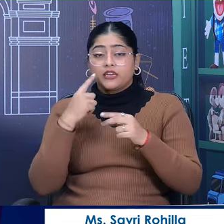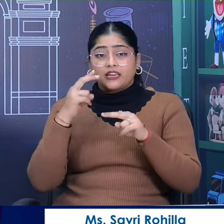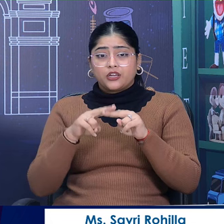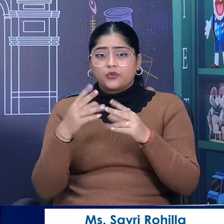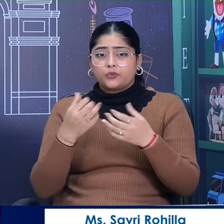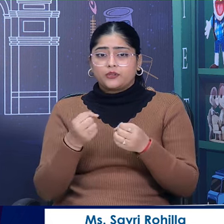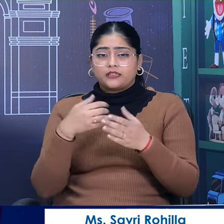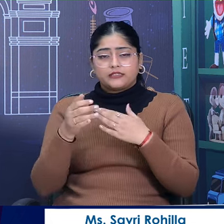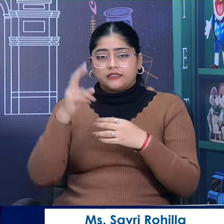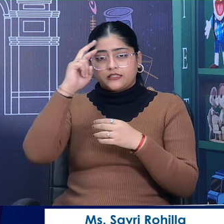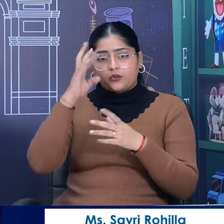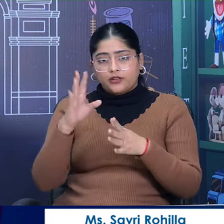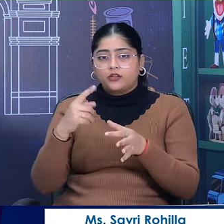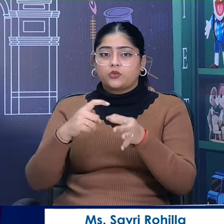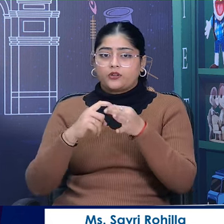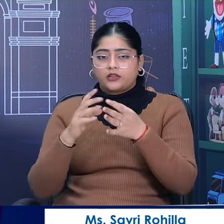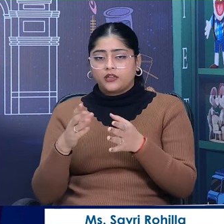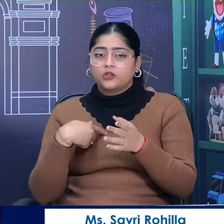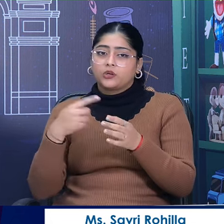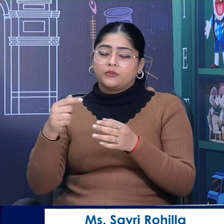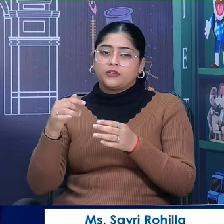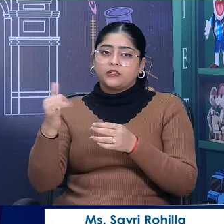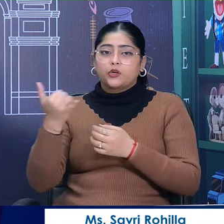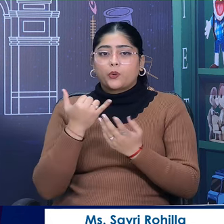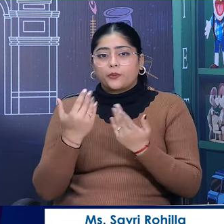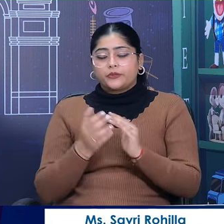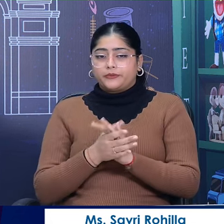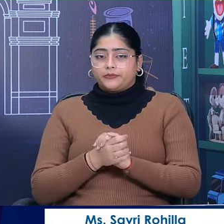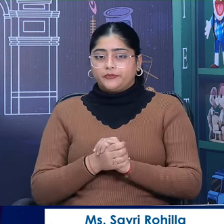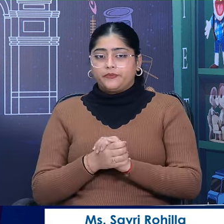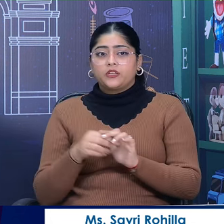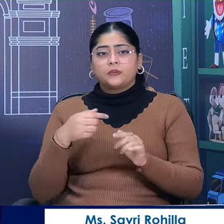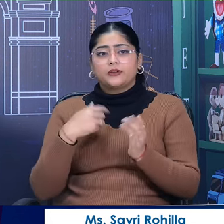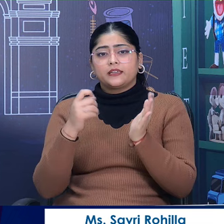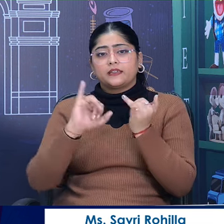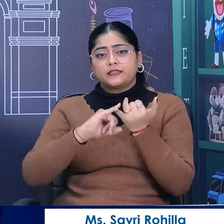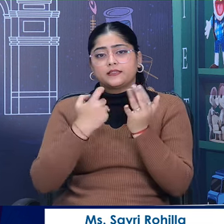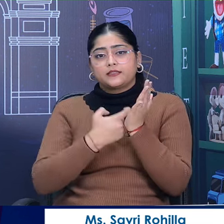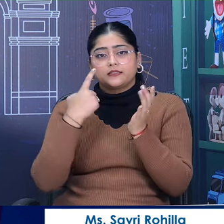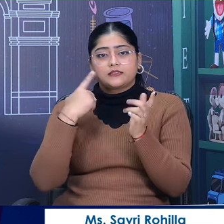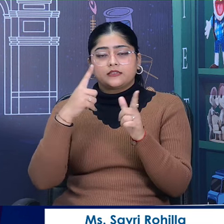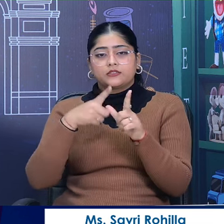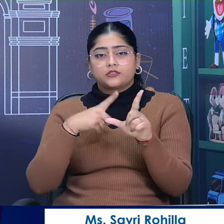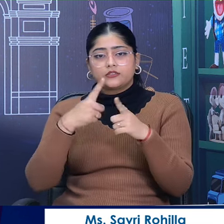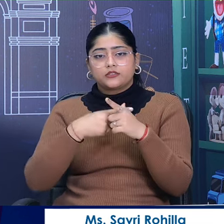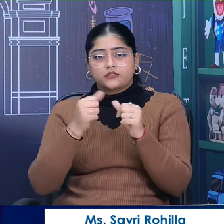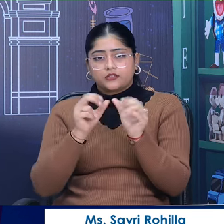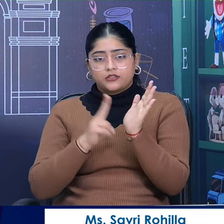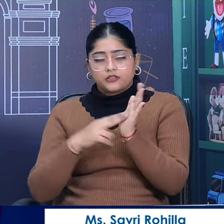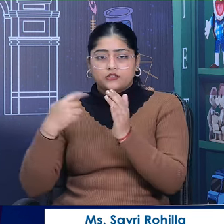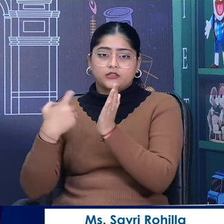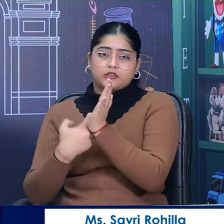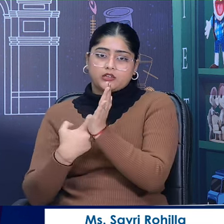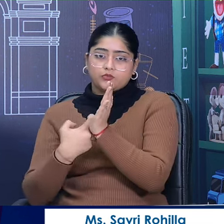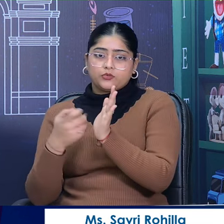जिजकॉम कर सकते हैं मैं सुजन राजपूत हूं और आज के सत्र में आपके साथ रहूंगी और बता दूं कि कौन से तरीके हैं हमसे